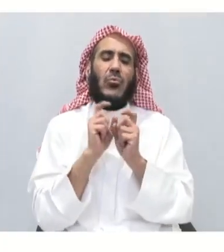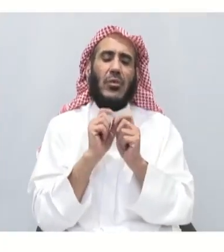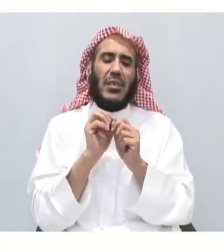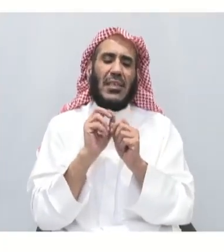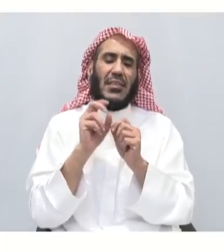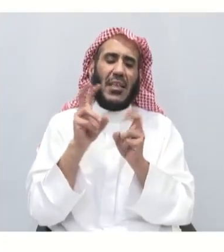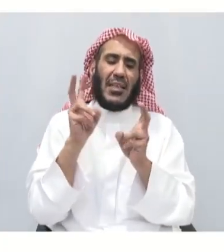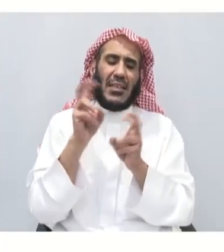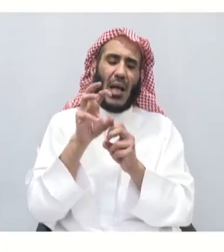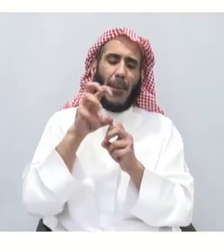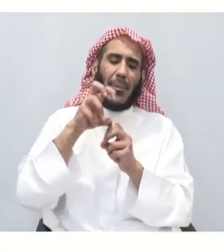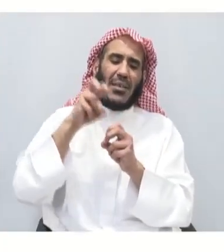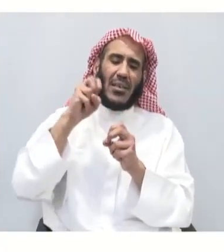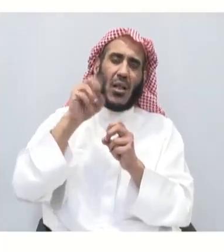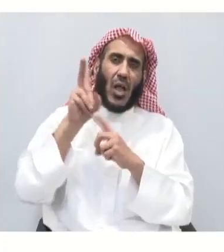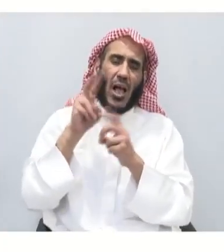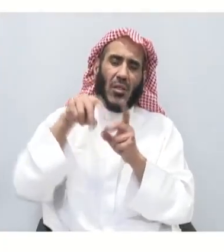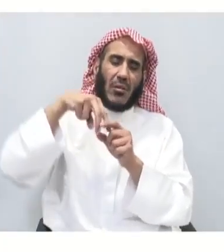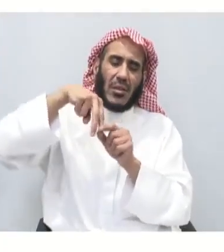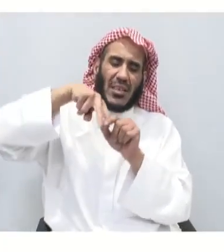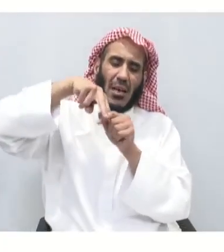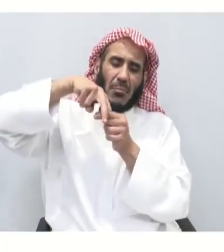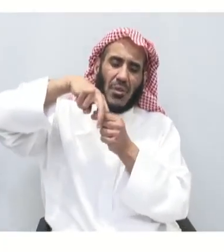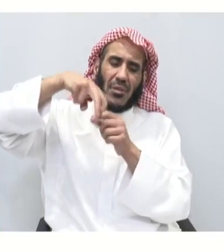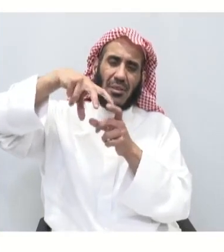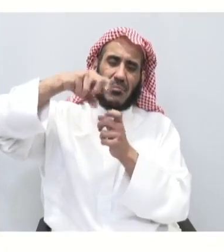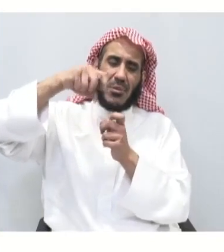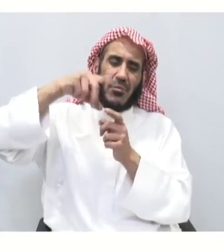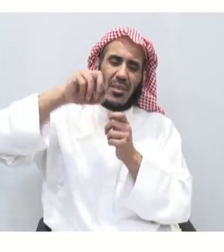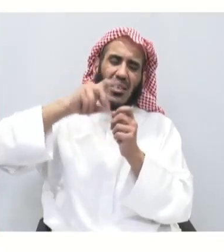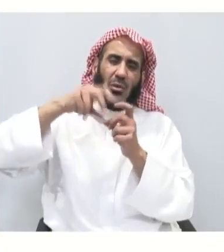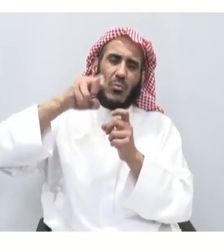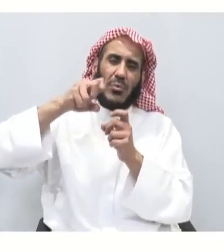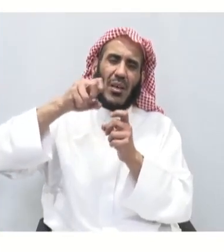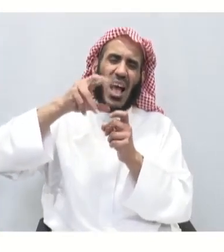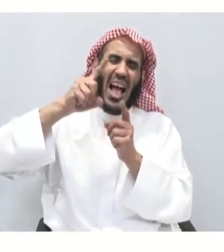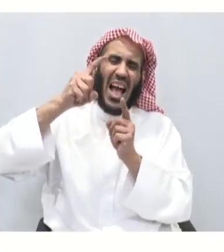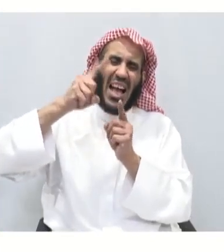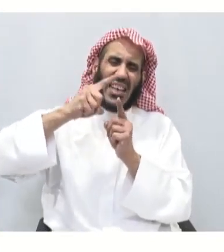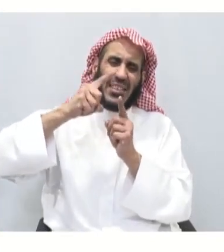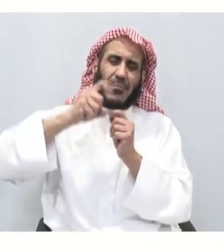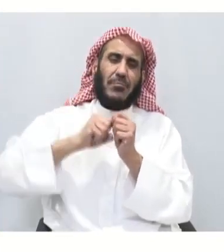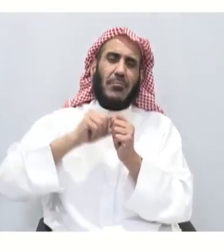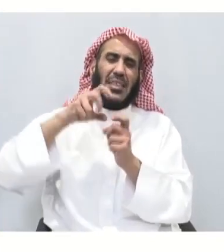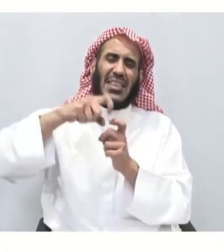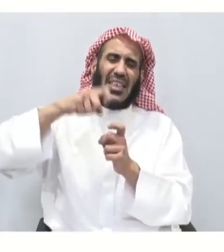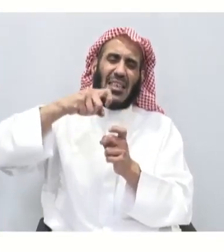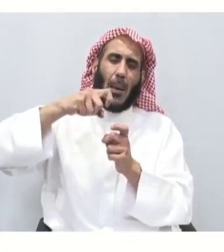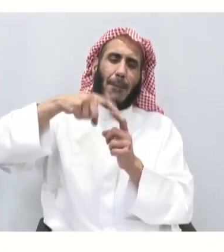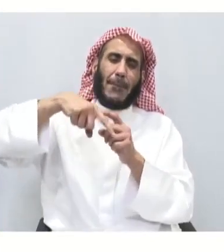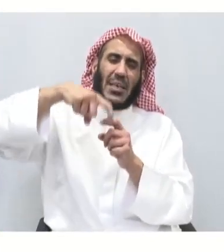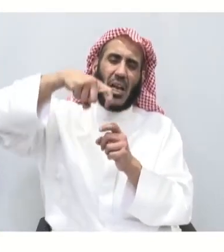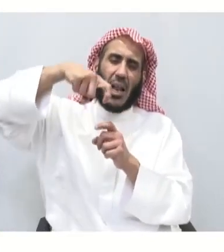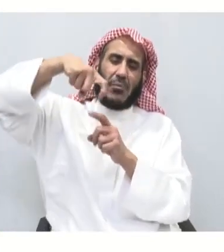تنقبض عضله الفخذ الخلفيه تصبح اقصر تسحب الرجل